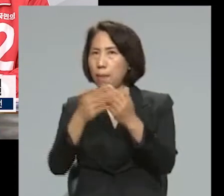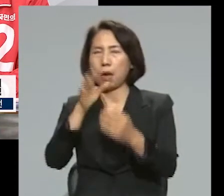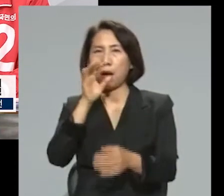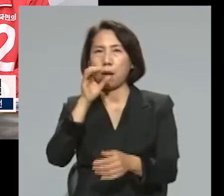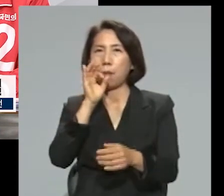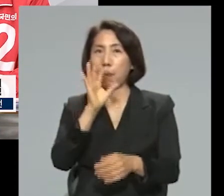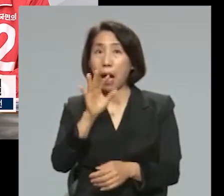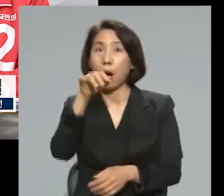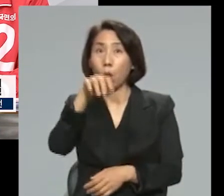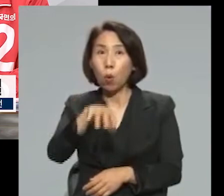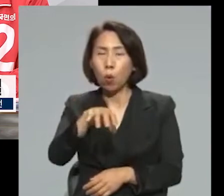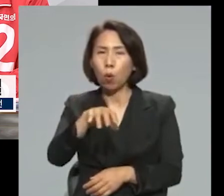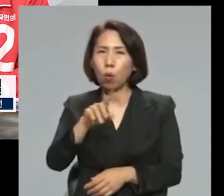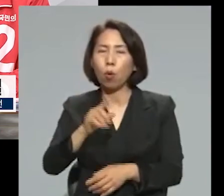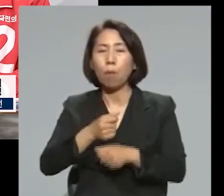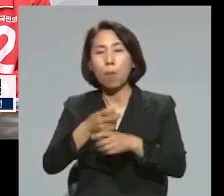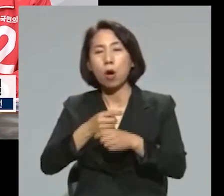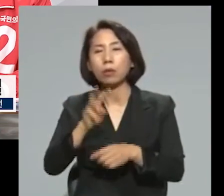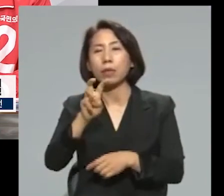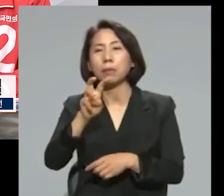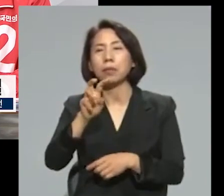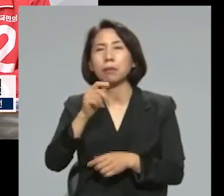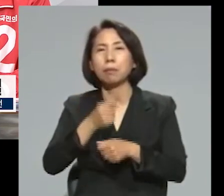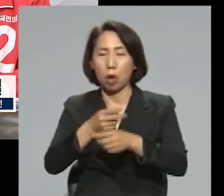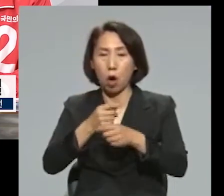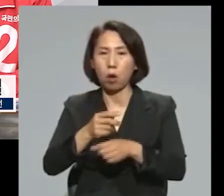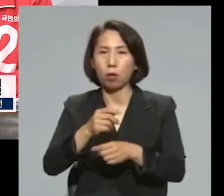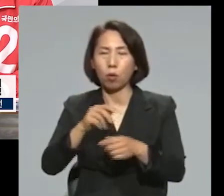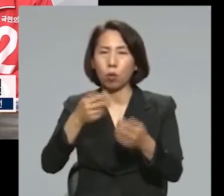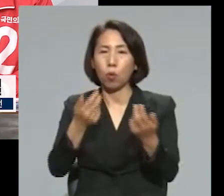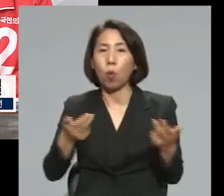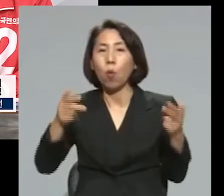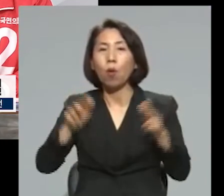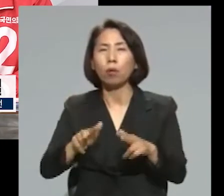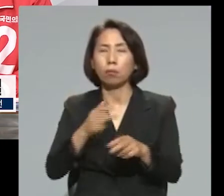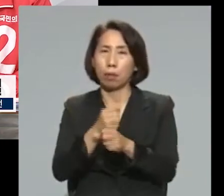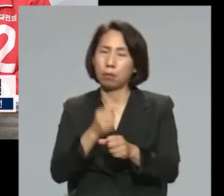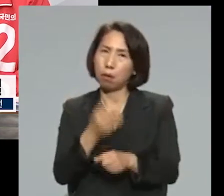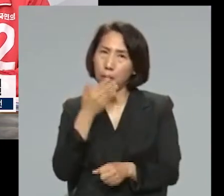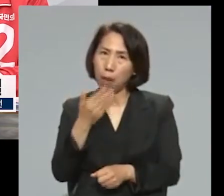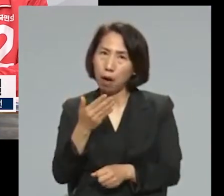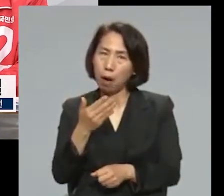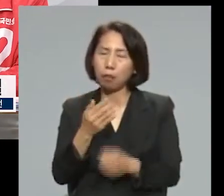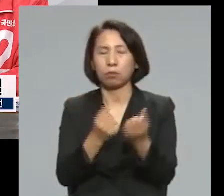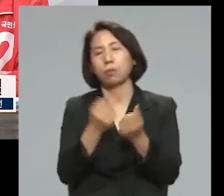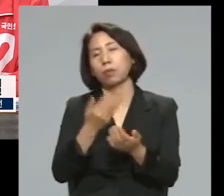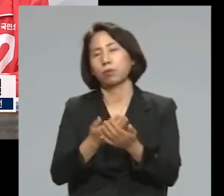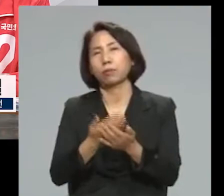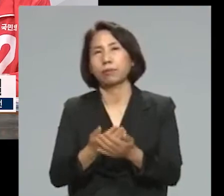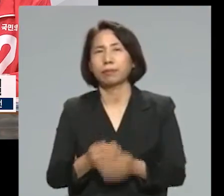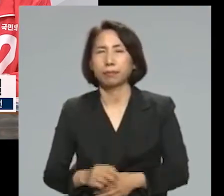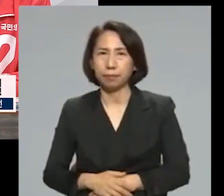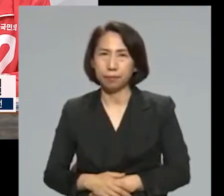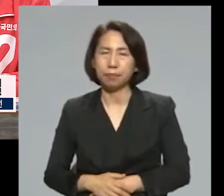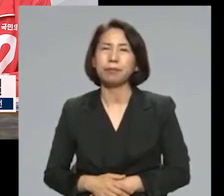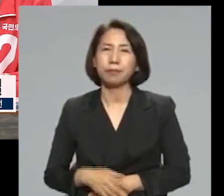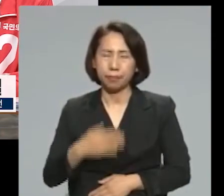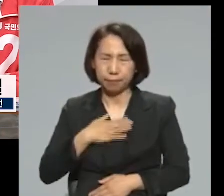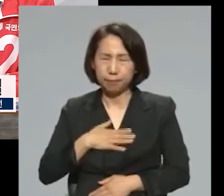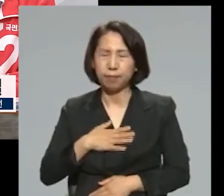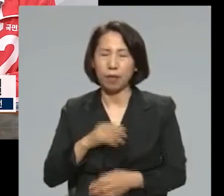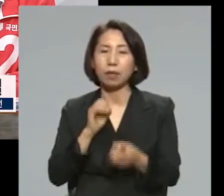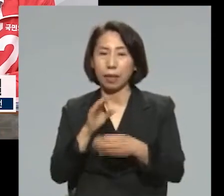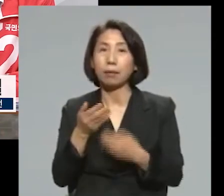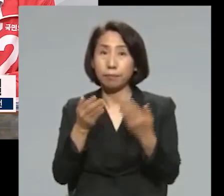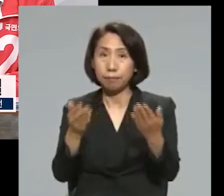불가능한 지역에 30만 평의 수변공원 관광 잔허에 대해서 설명을 해 주시기 바랍니다. 예, 답변 드립니다.